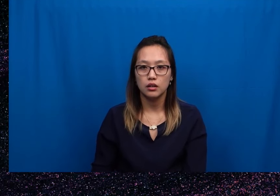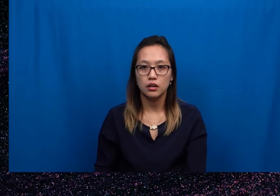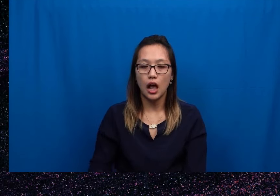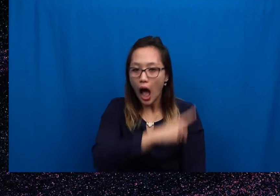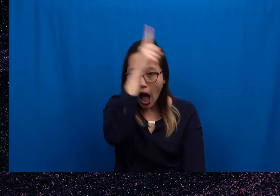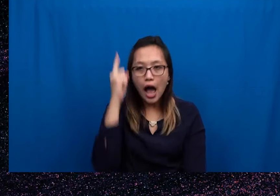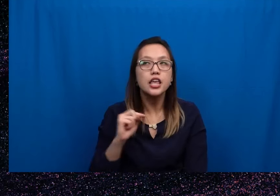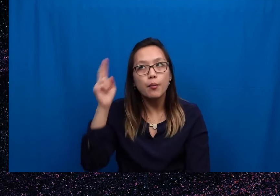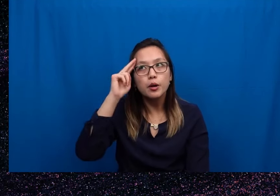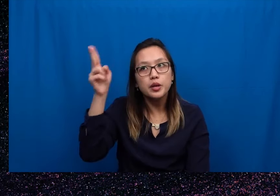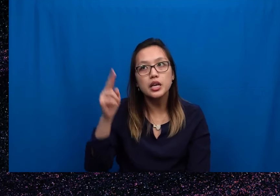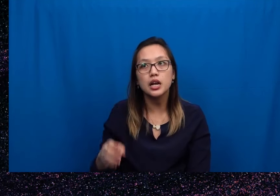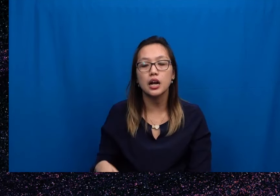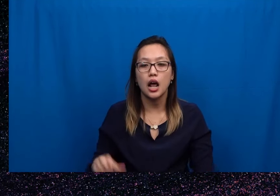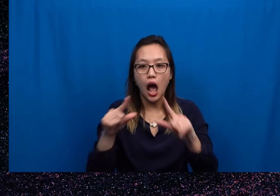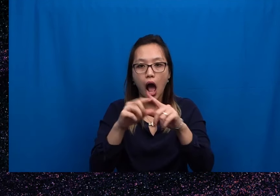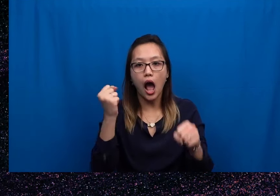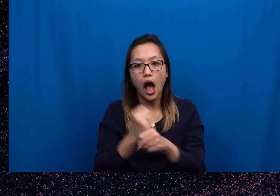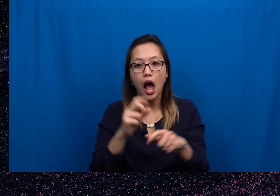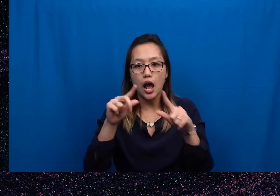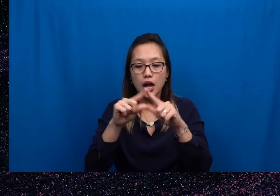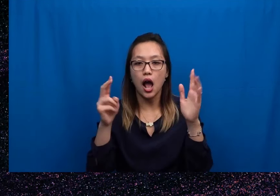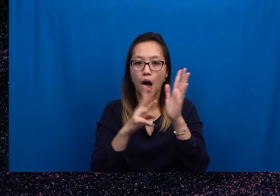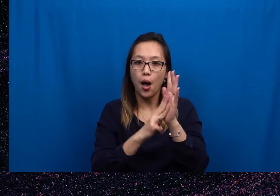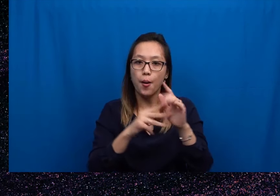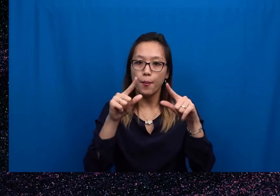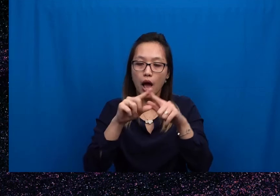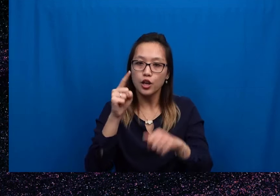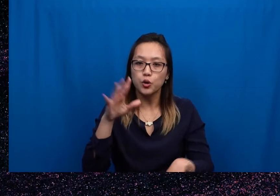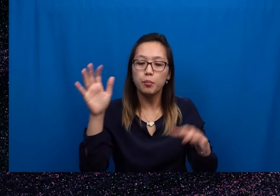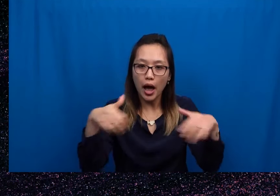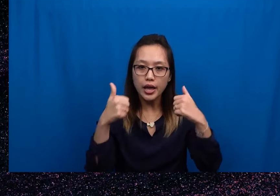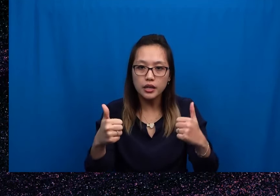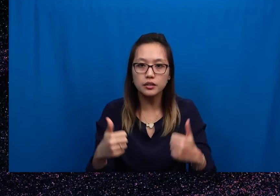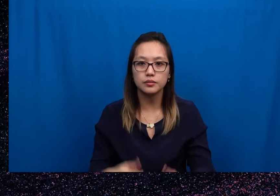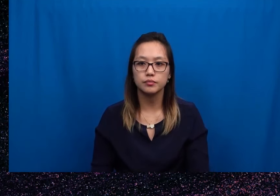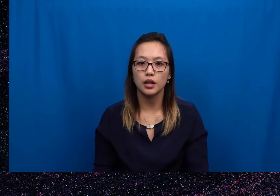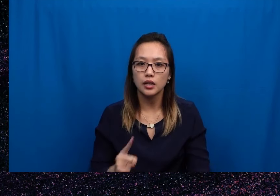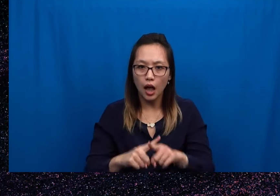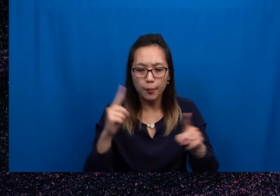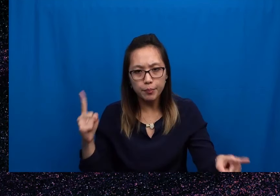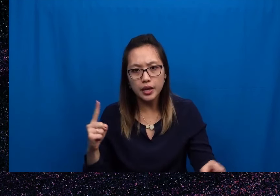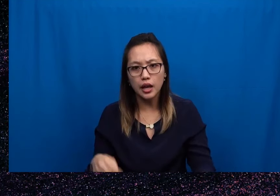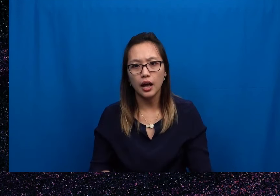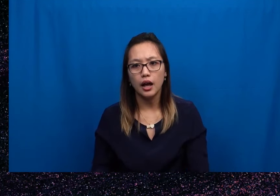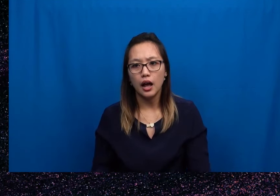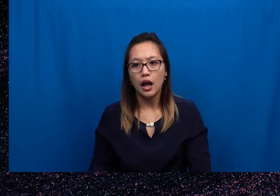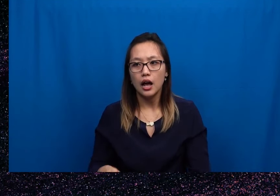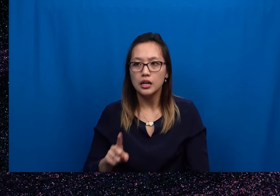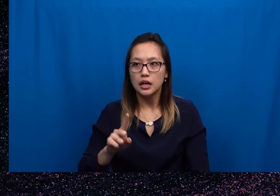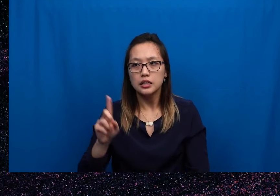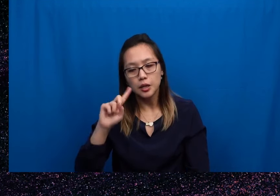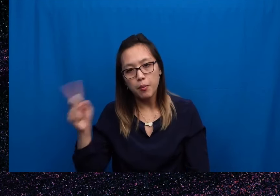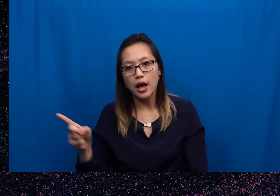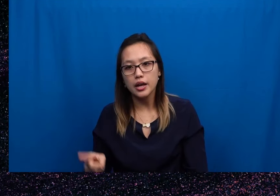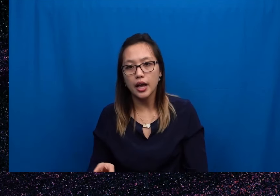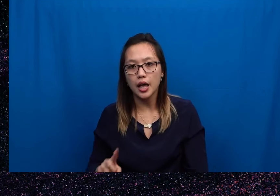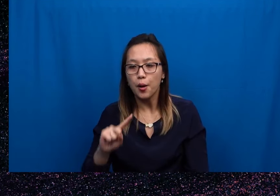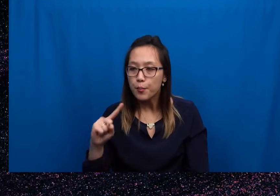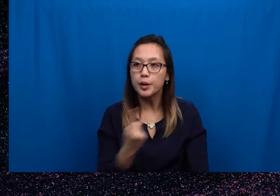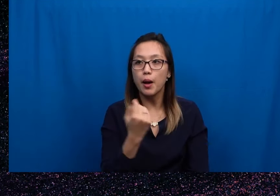baik. Ya, tapi kalau berbicara tentang Tuhan itu sebagai satu pribadi yang nyata, pikiran